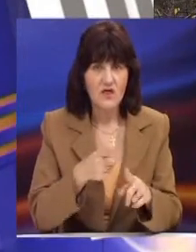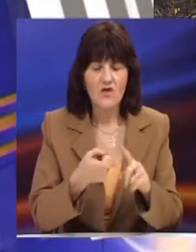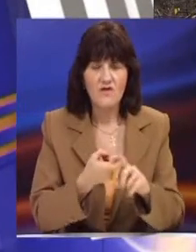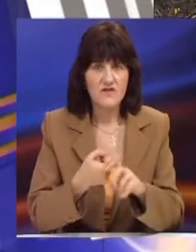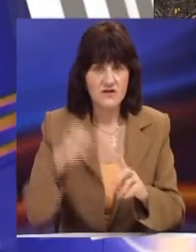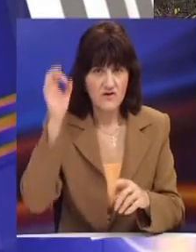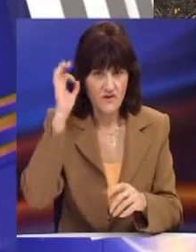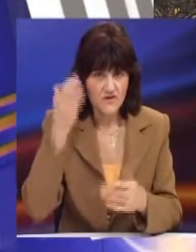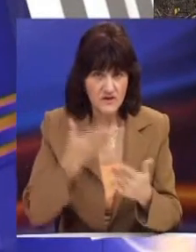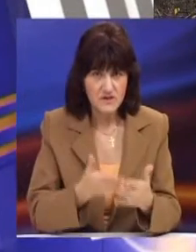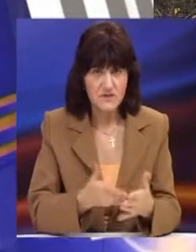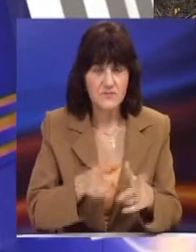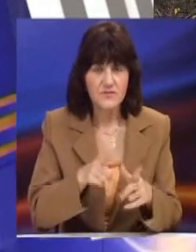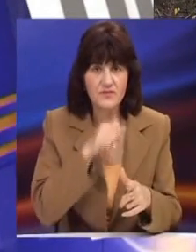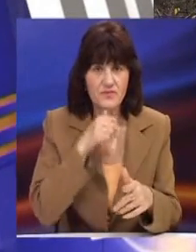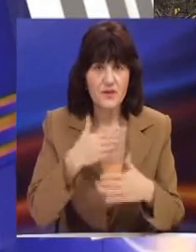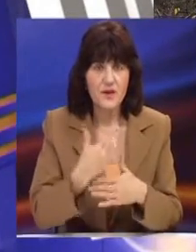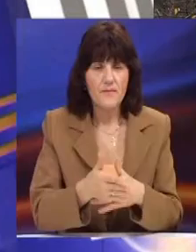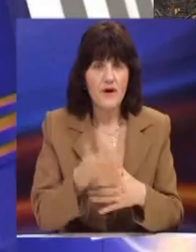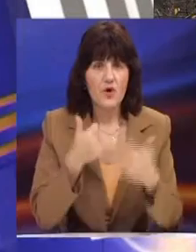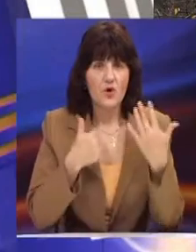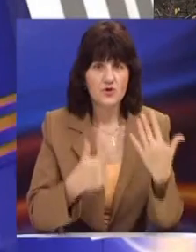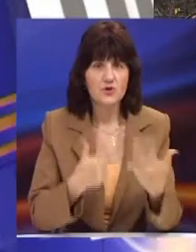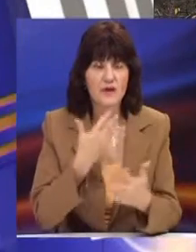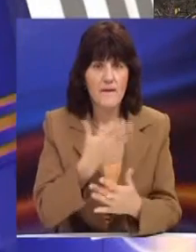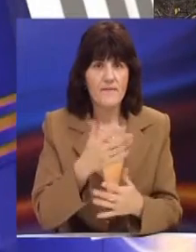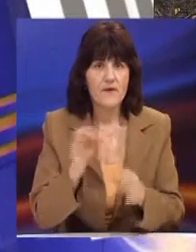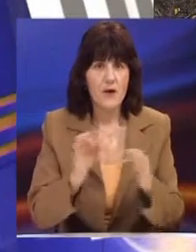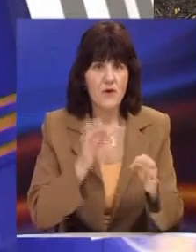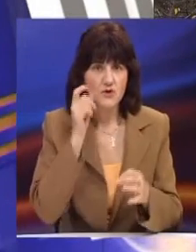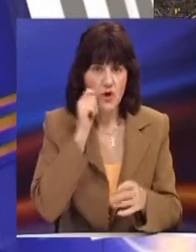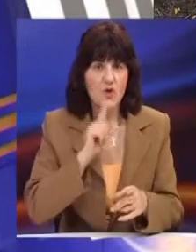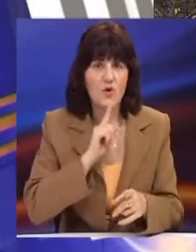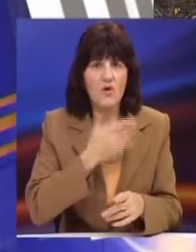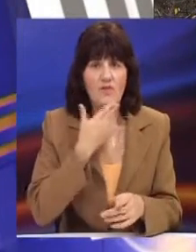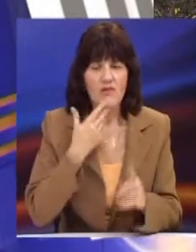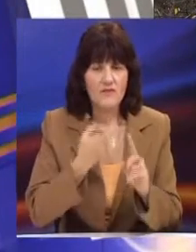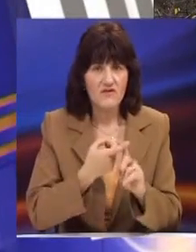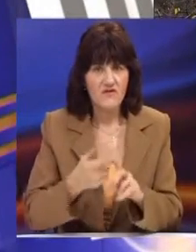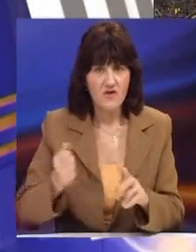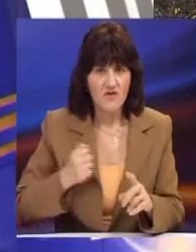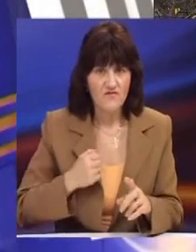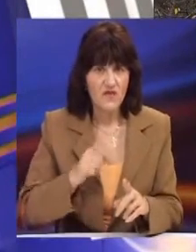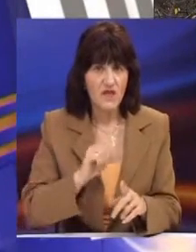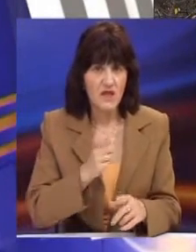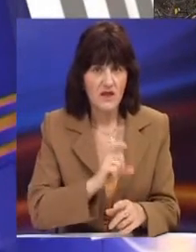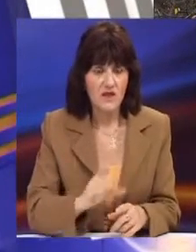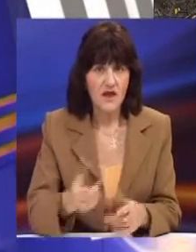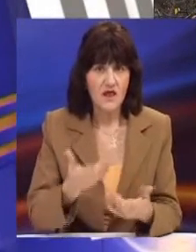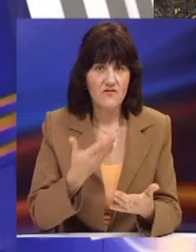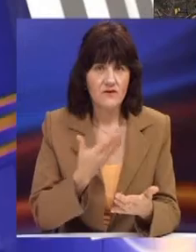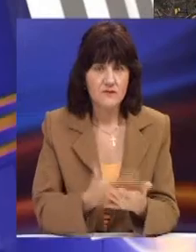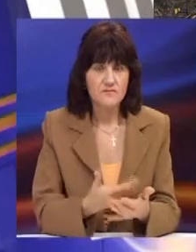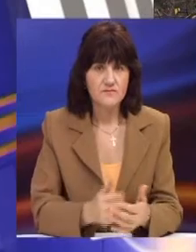od toga da uzmemo u obzir da je preko 65% bilo civila. Ljudi koji nisu imali nikakve veze i nikakve